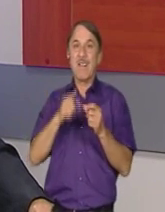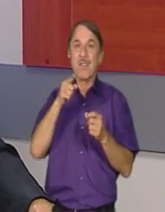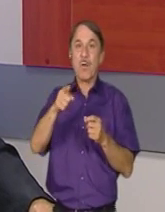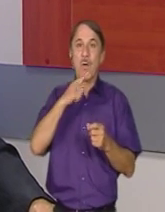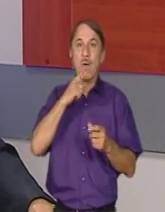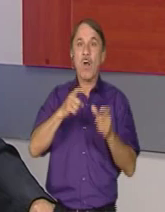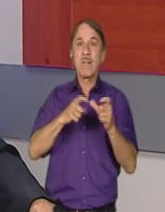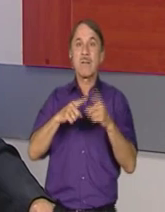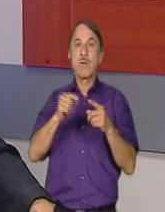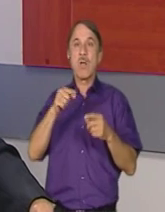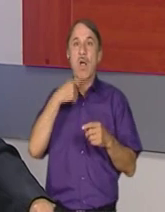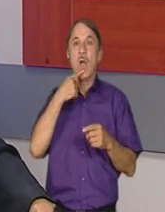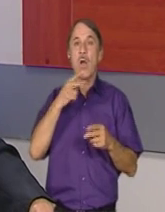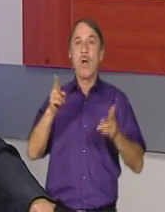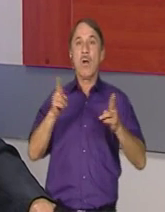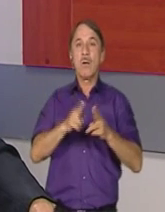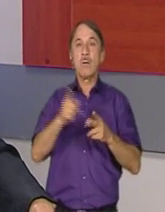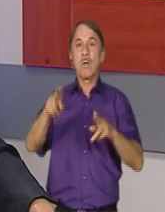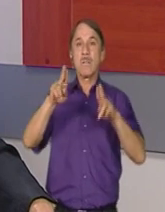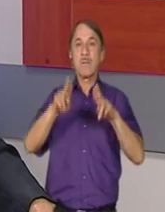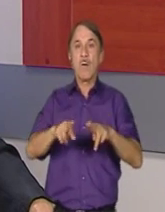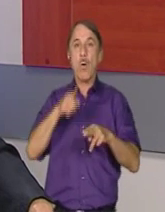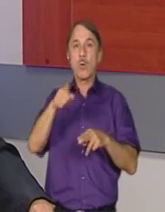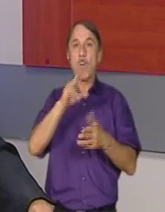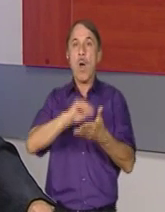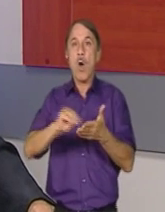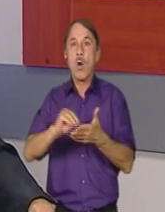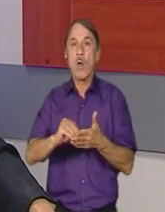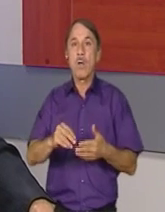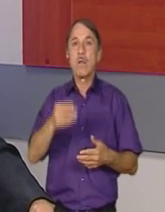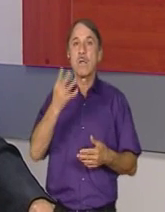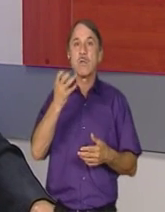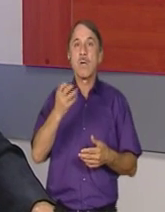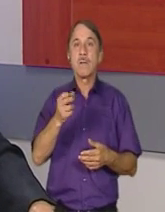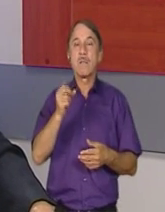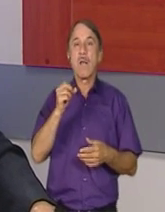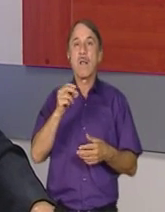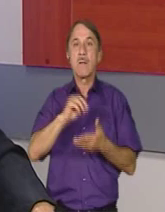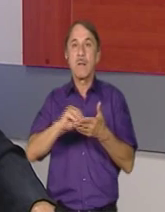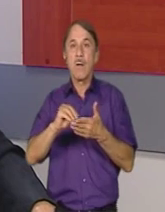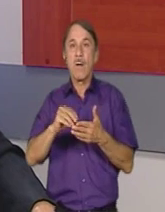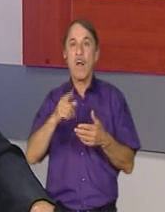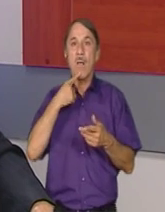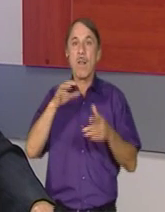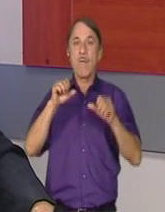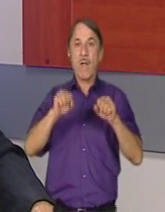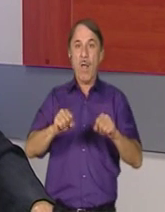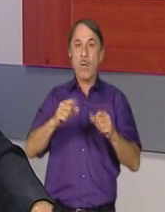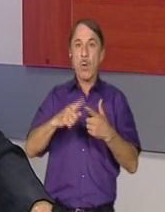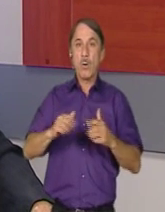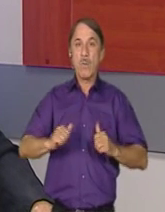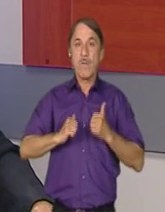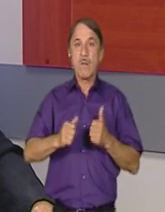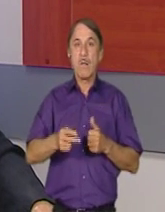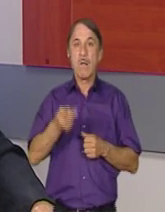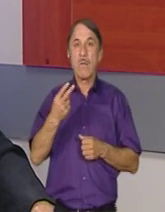što vidi. A šta je satiričar hteo da kaže, rekla je stvarnost. I u tome romanu o 400 strana koji se zove Zavedi pa vladaj,